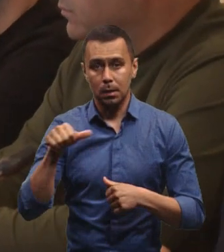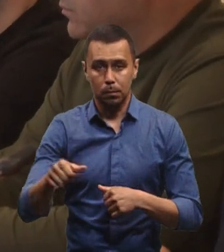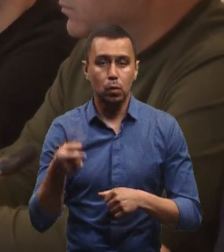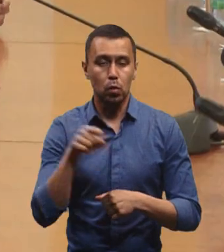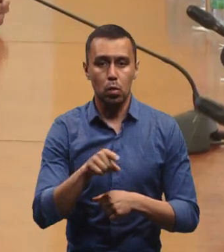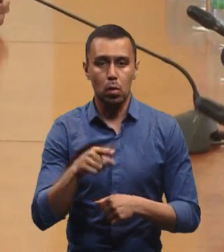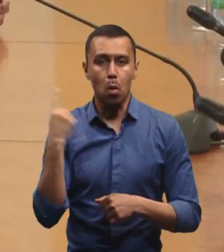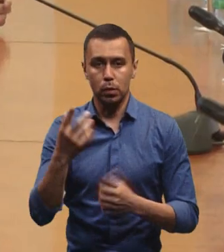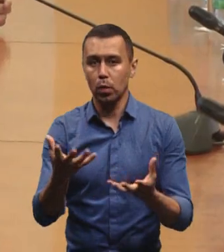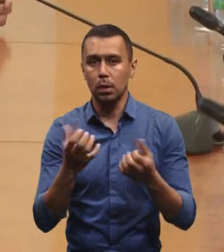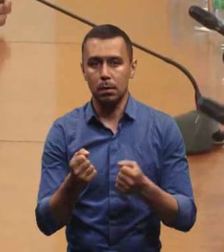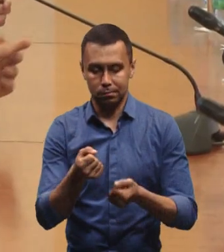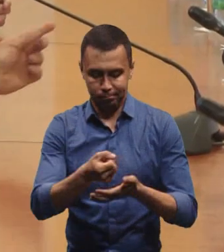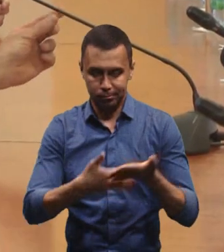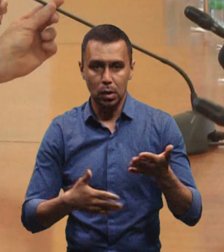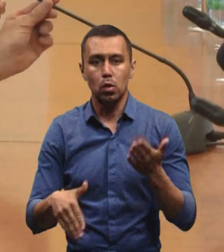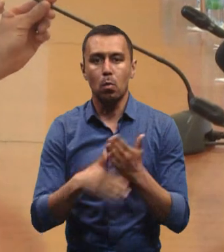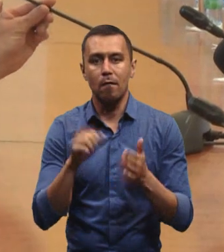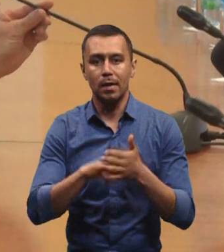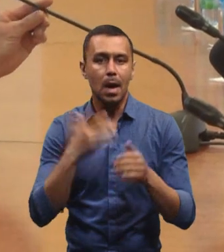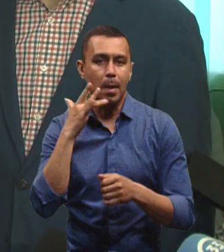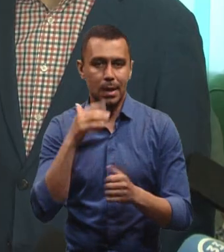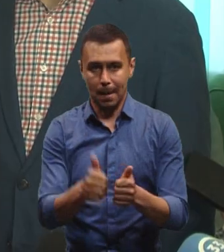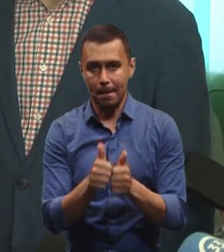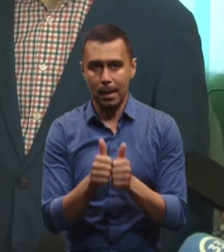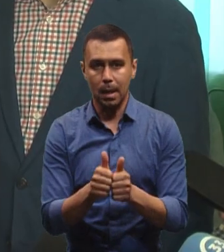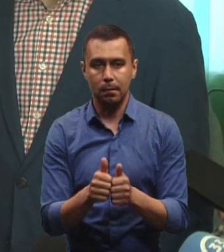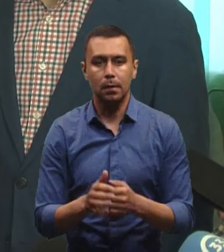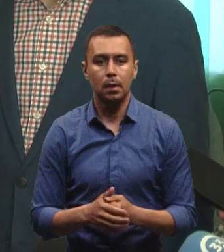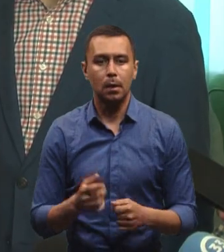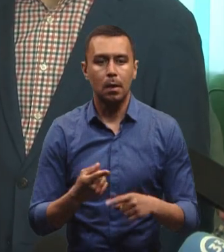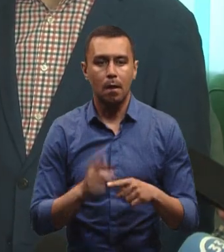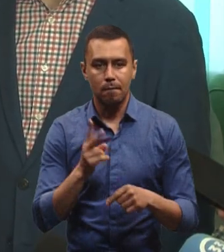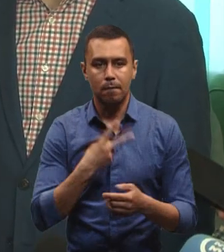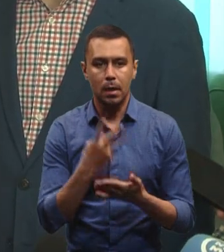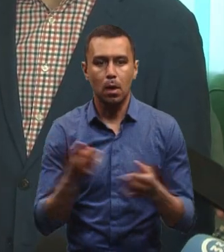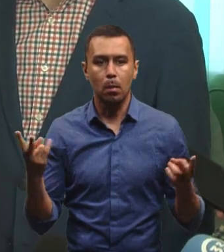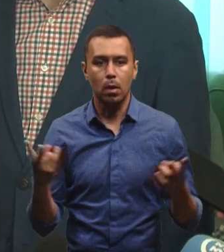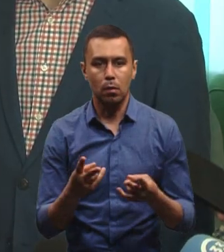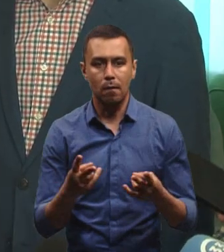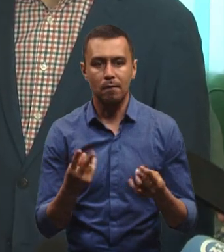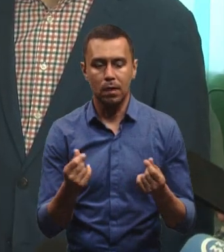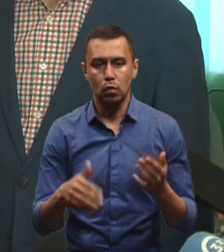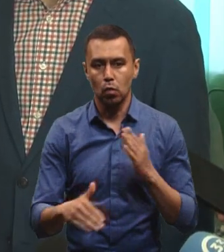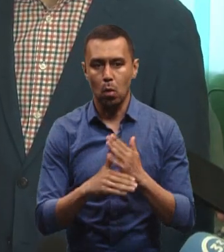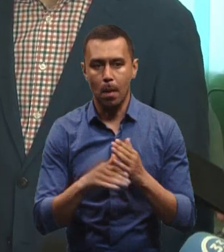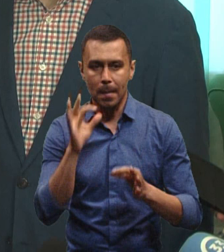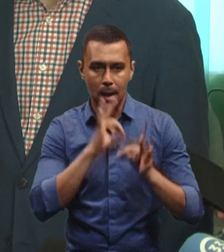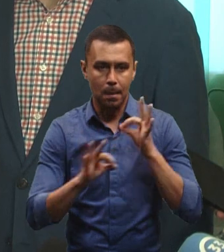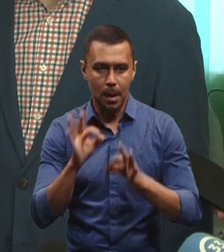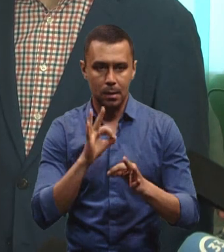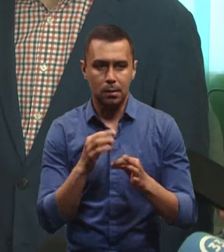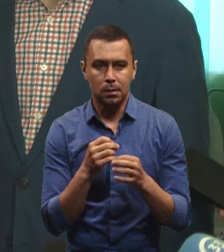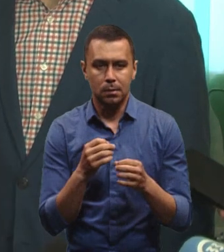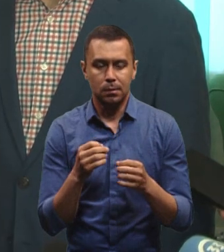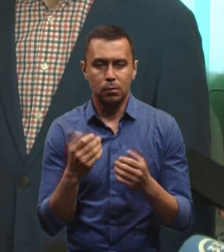словами, область отримала низку допомоги від американських партнерів. Це було у вигляді необхідної фінансової допомоги, медикаментів, розхідного